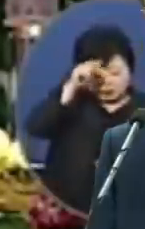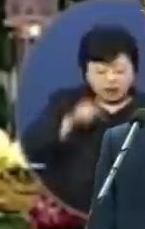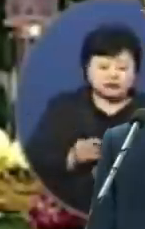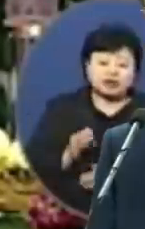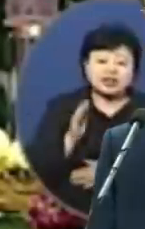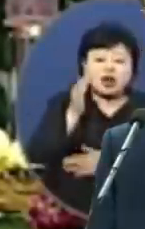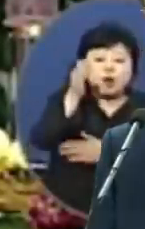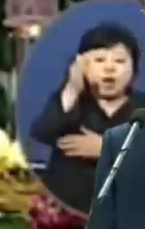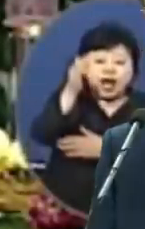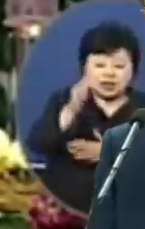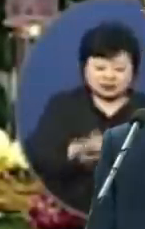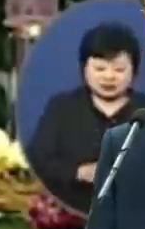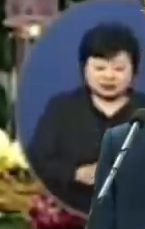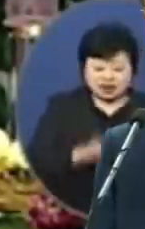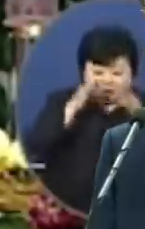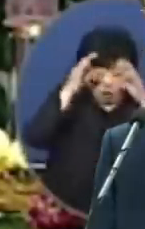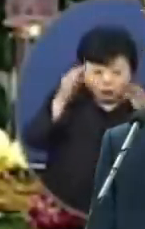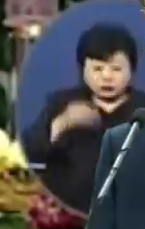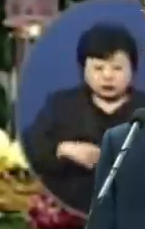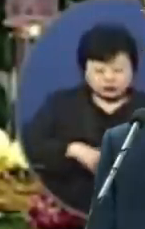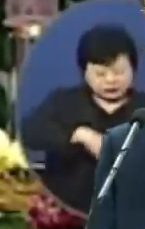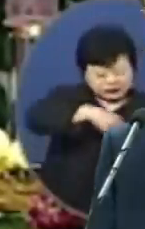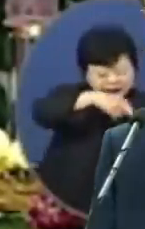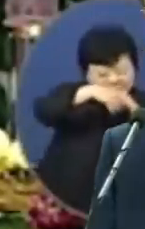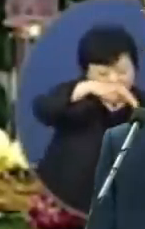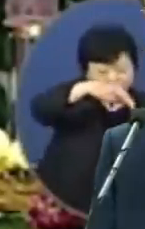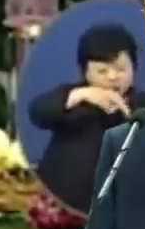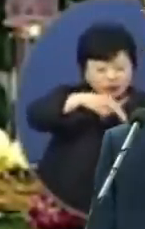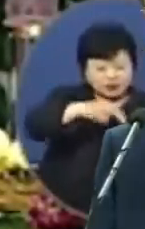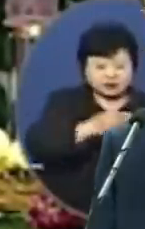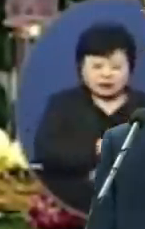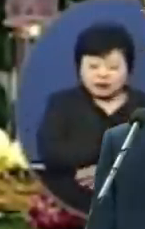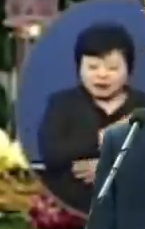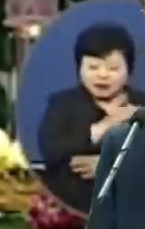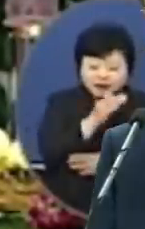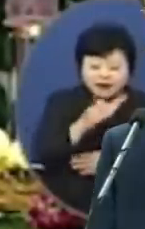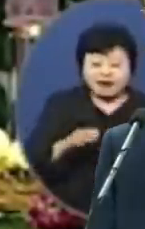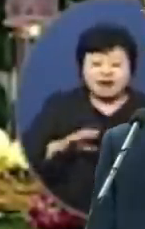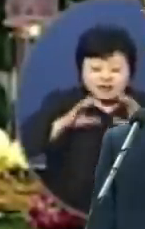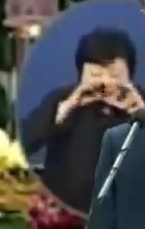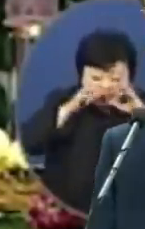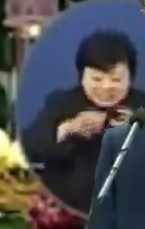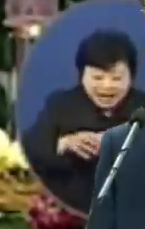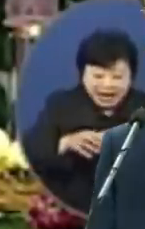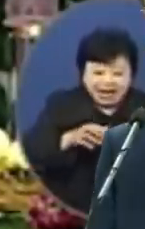영광을 볼 수 있는 높은 산에 올라가서 휘황찬란한 세상의